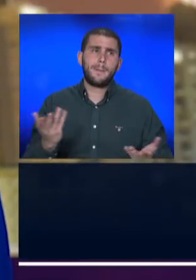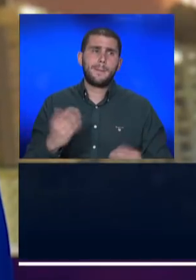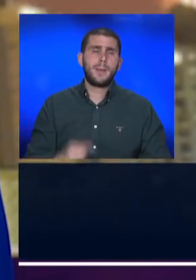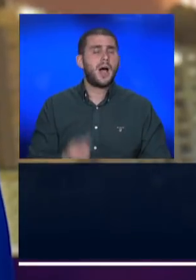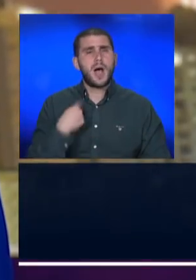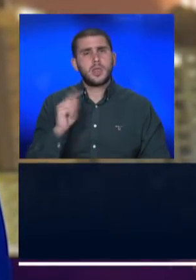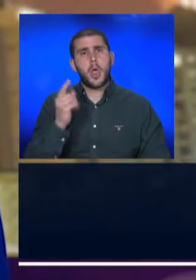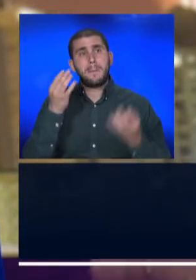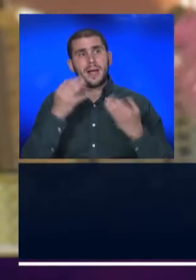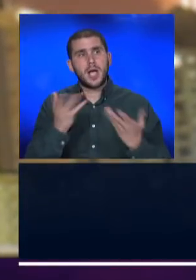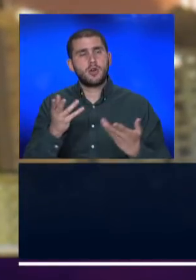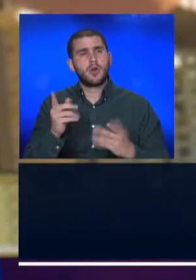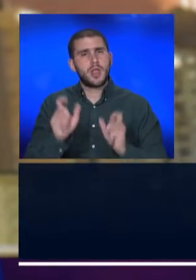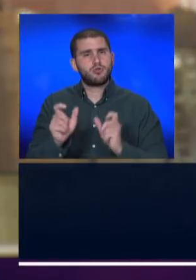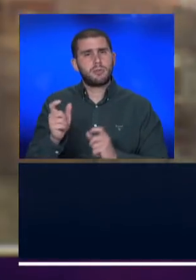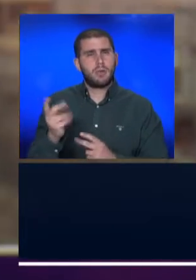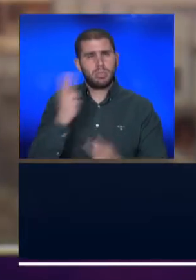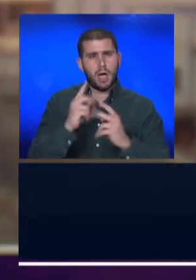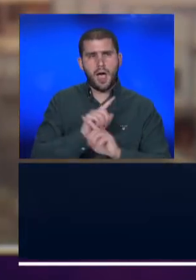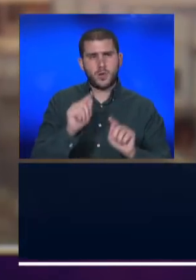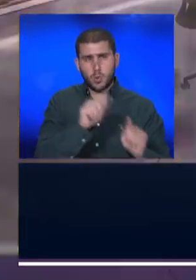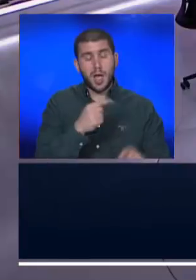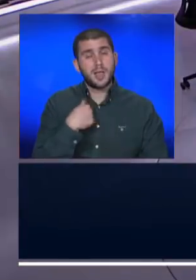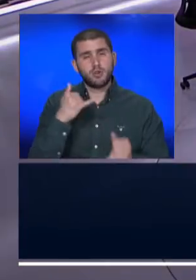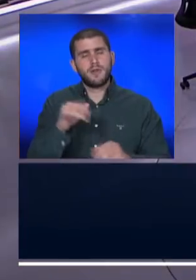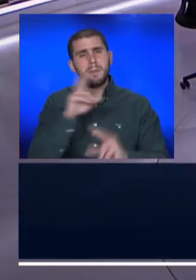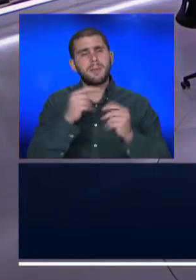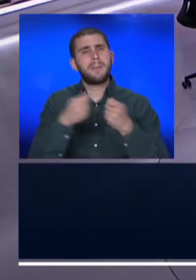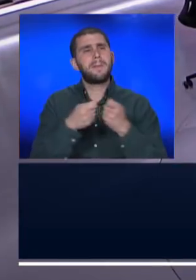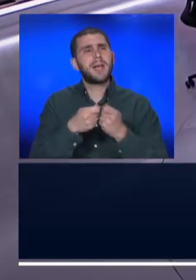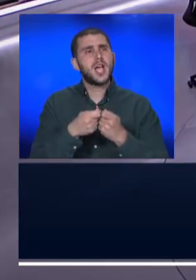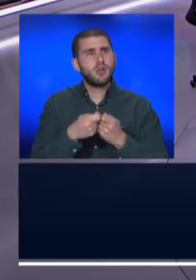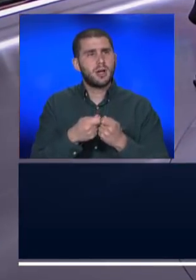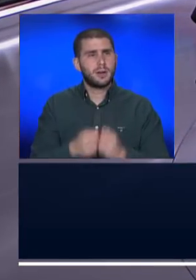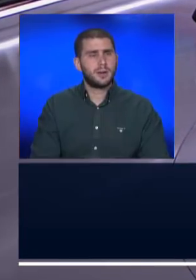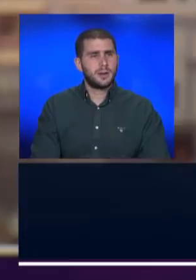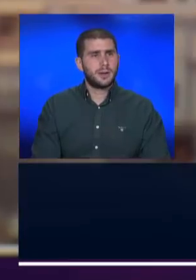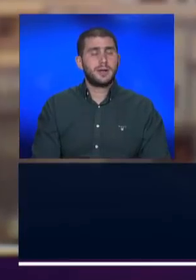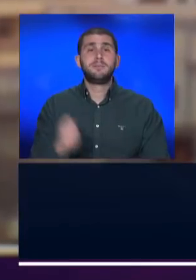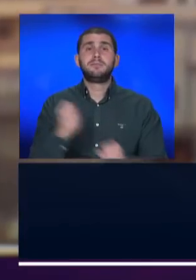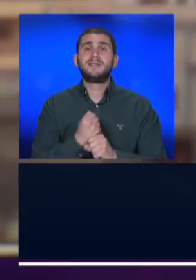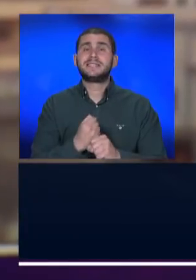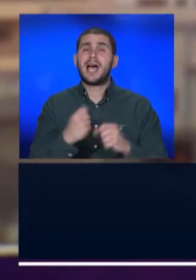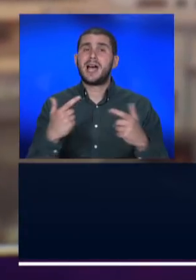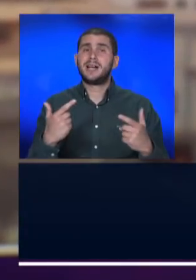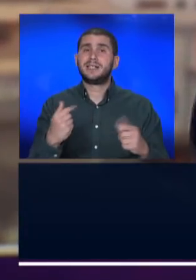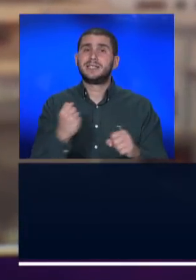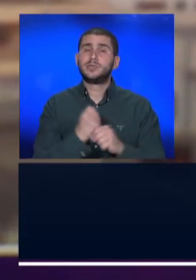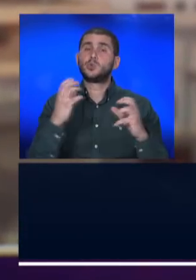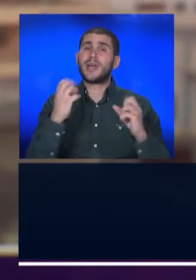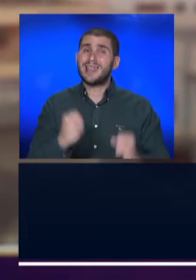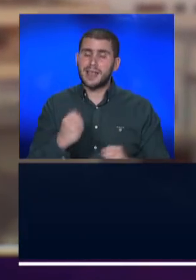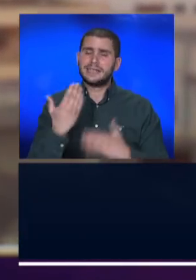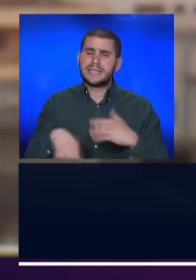שמורח, ובטח לא אותך. עכשיו אני שנייה עובר לזה. מבצע צוק איתן הסתיים בנייר שלא הסכימו עליו, אבל יש